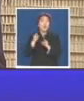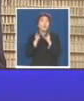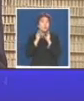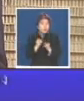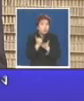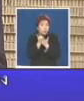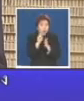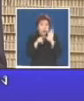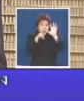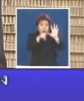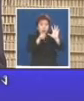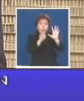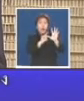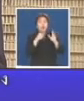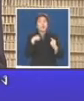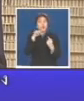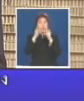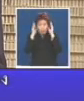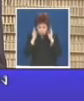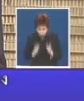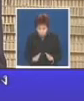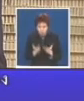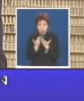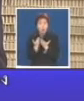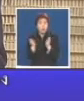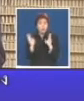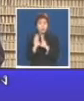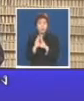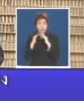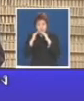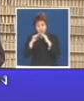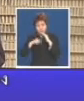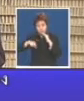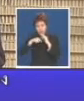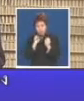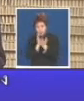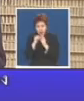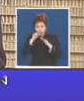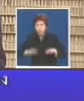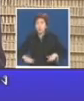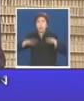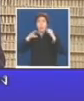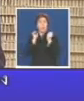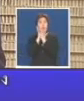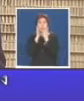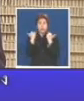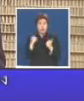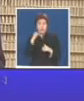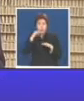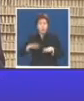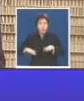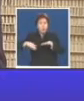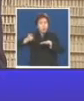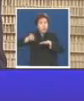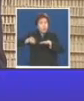คือว่าให้กับพี่น้องประชาชนหรือครัวเรือนนะครับที่ประสบกับปัญหาน้ำท่วมฉับพลันนะครับหรือน้ำท่วมขังเป็นเวล